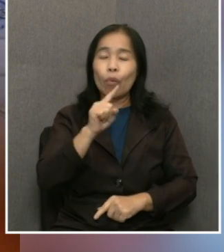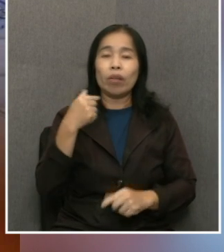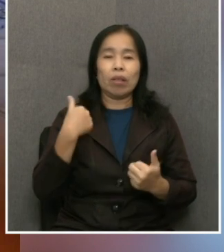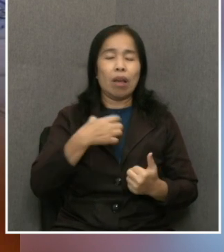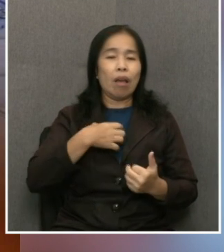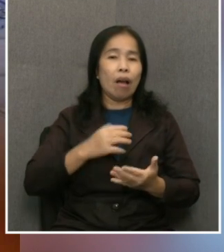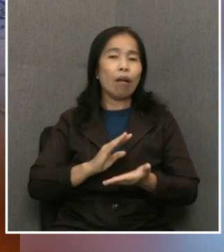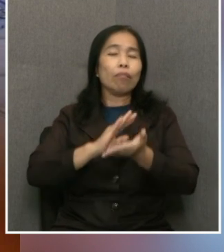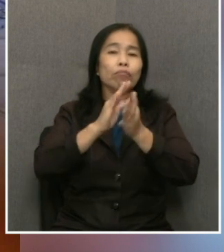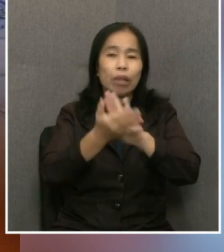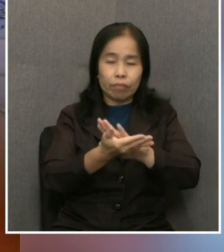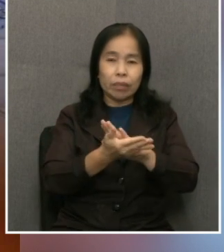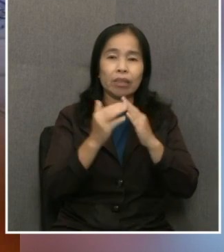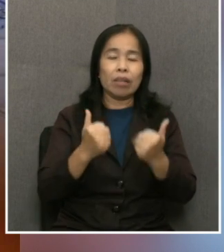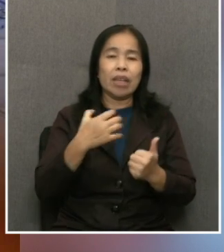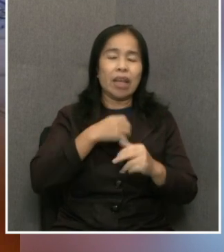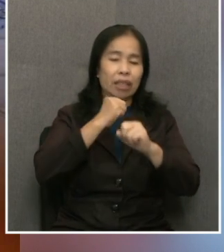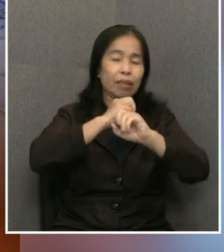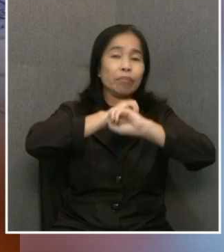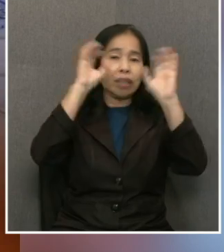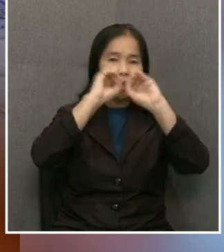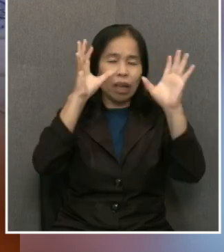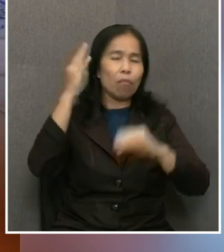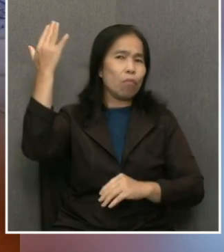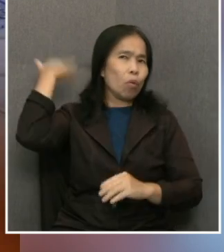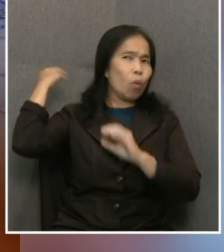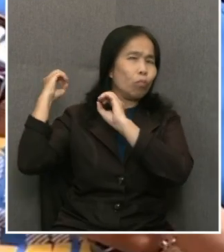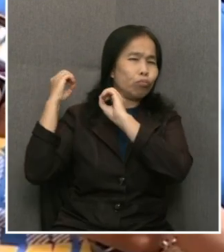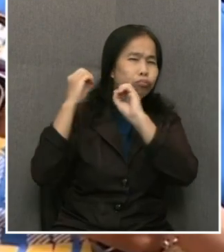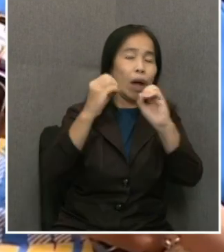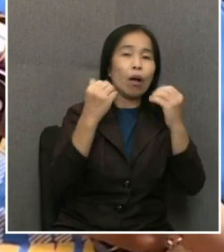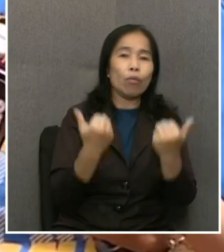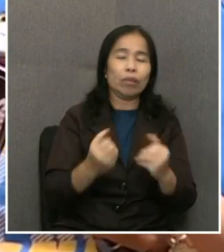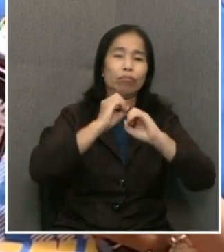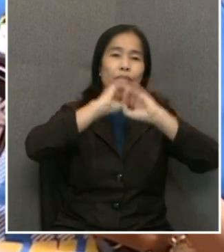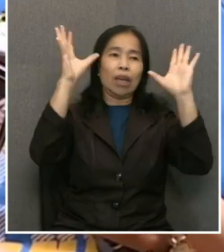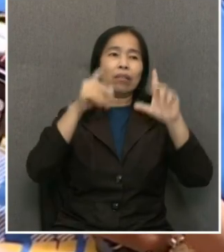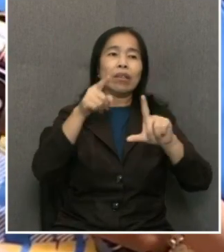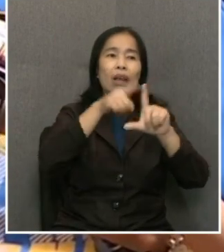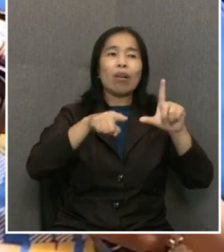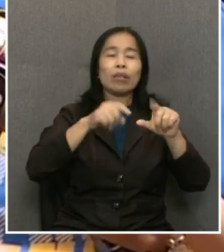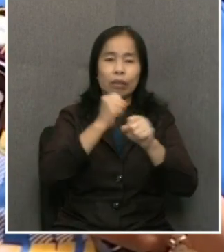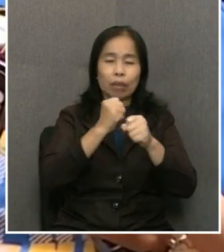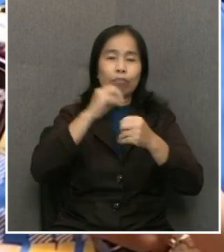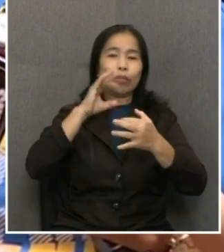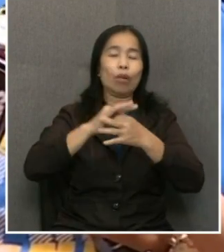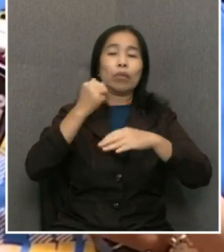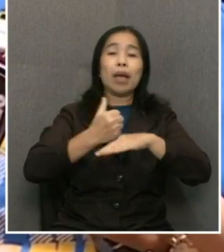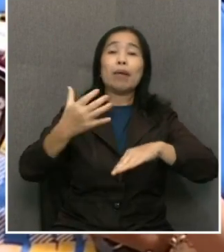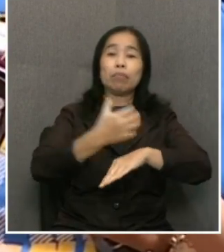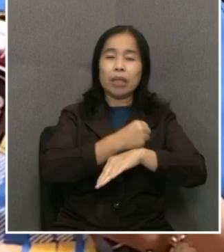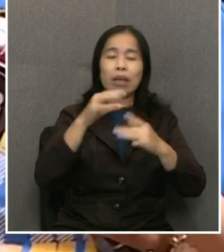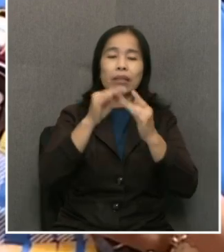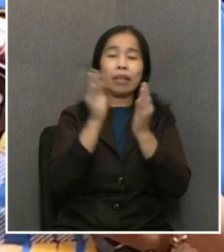แปลงปรากฏเข้มข้นและชัดเจนขึ้นอย่างไม่เคยมีมาก่อนจนนำพาพรรคก้าวไกลสู่การเป็นพรรคการเมืองที่ได้เสียงม